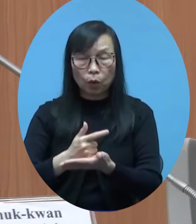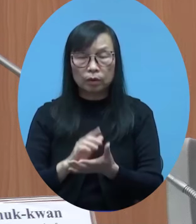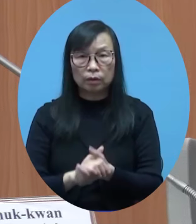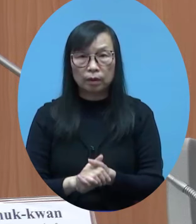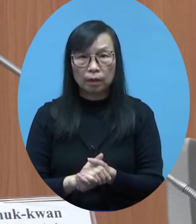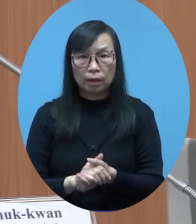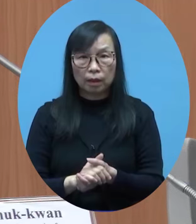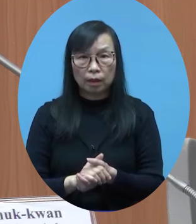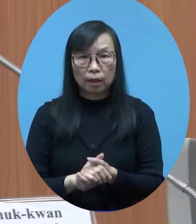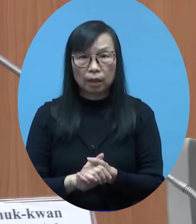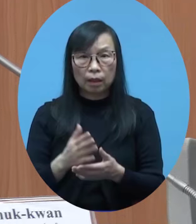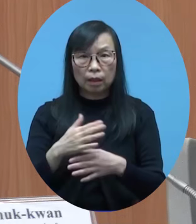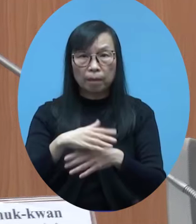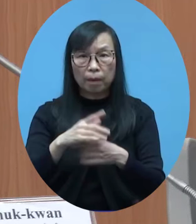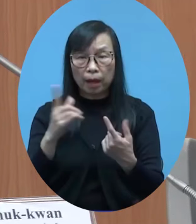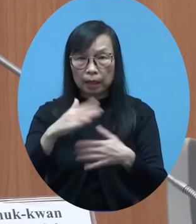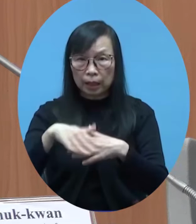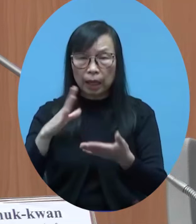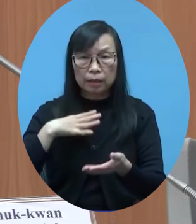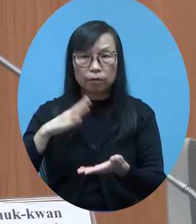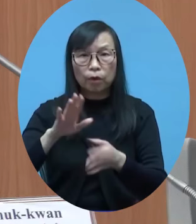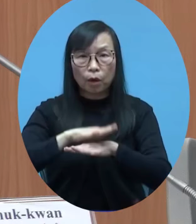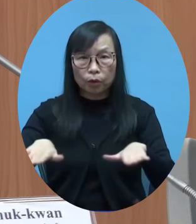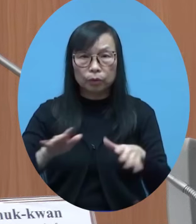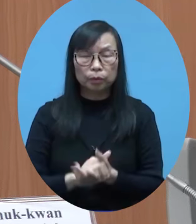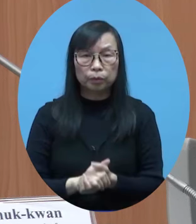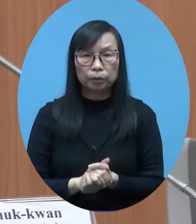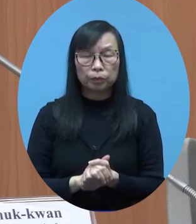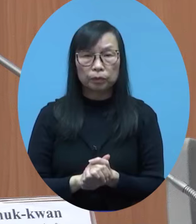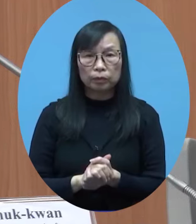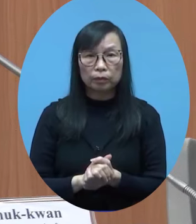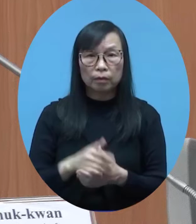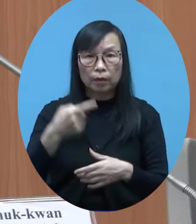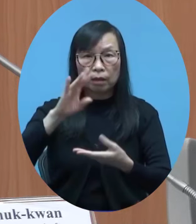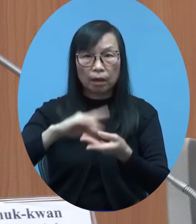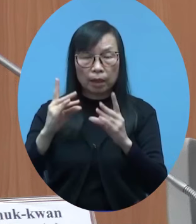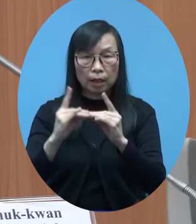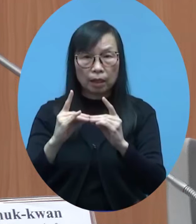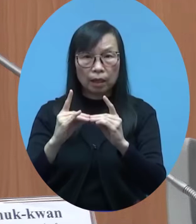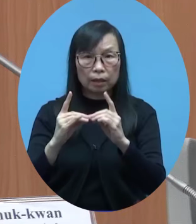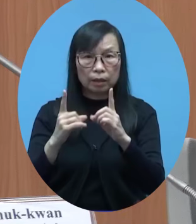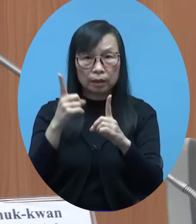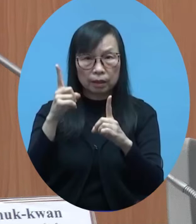咁有800位病人咧情況係穩定嘅。咁我哋負壓病床嘅數目咧係